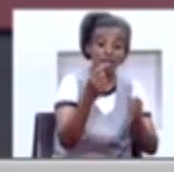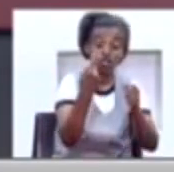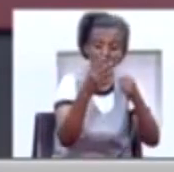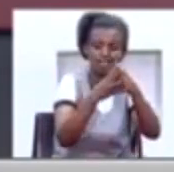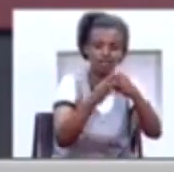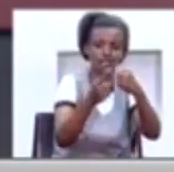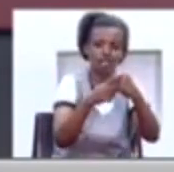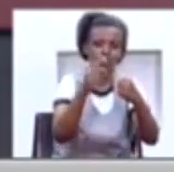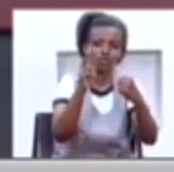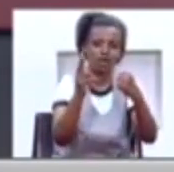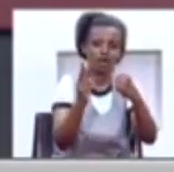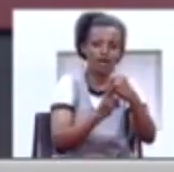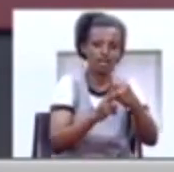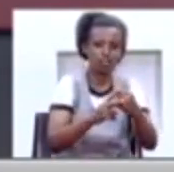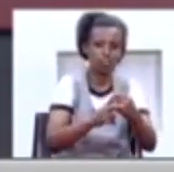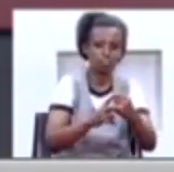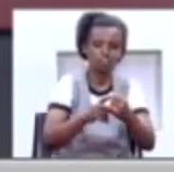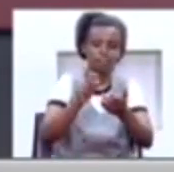1967 ayandikira ba burugumestre